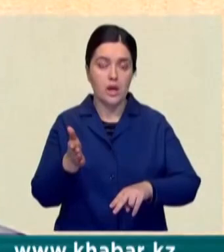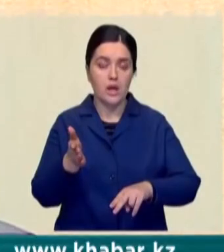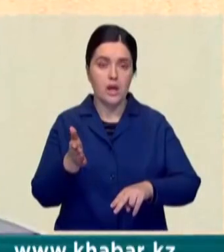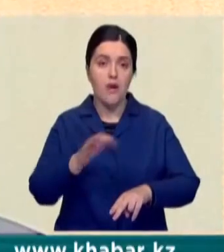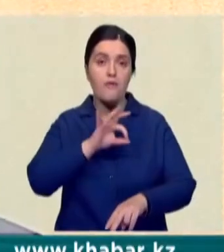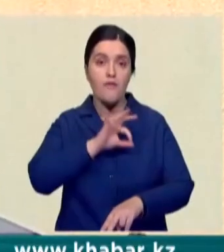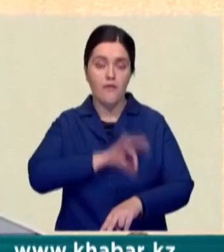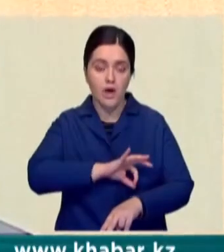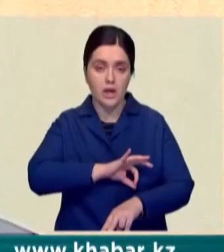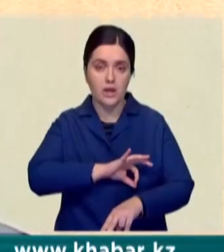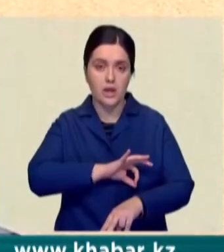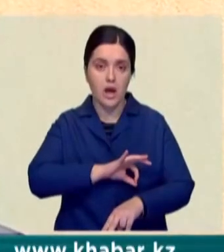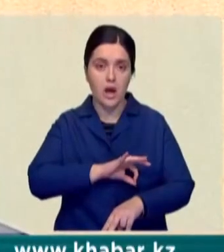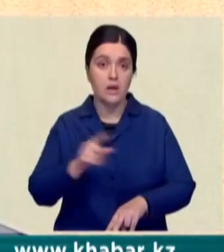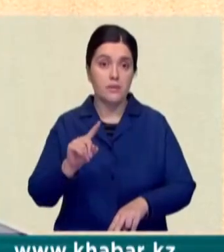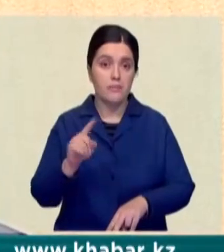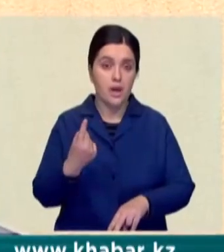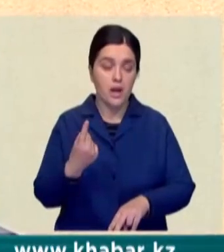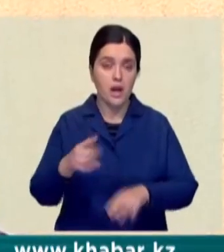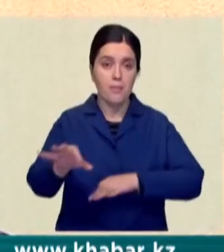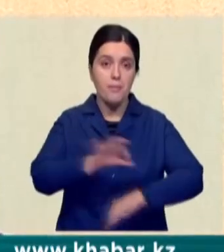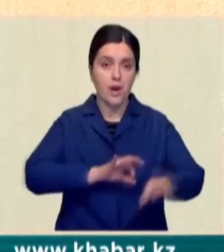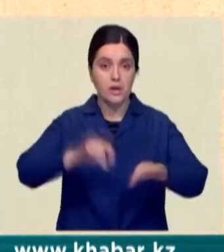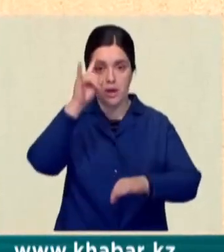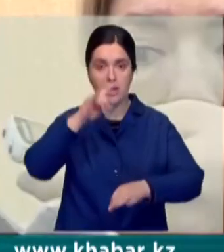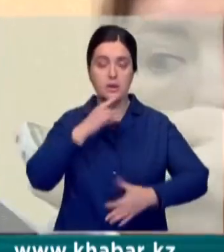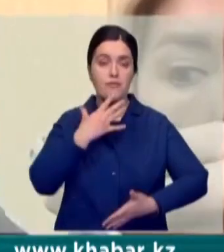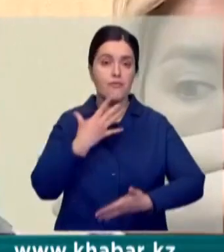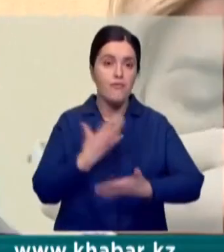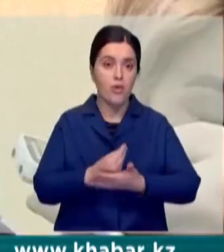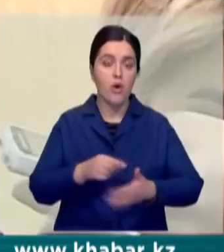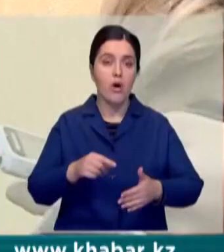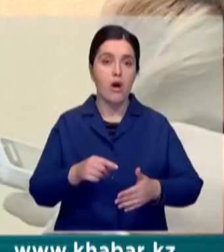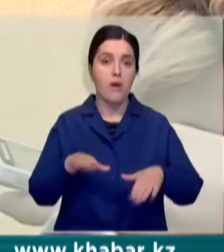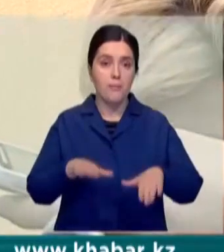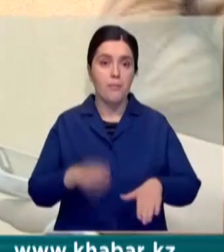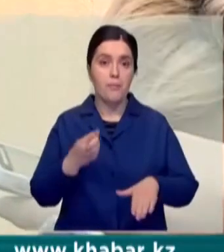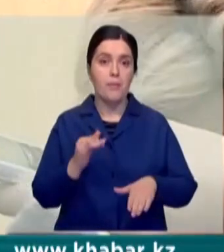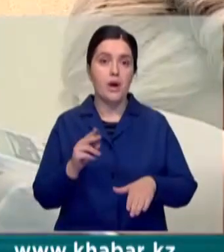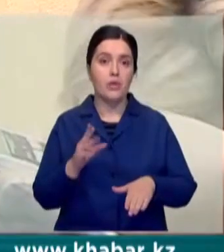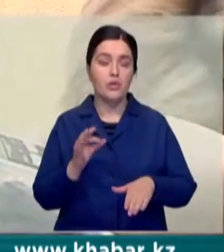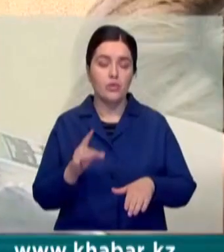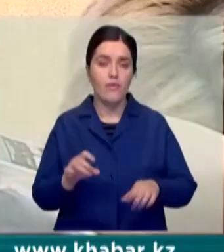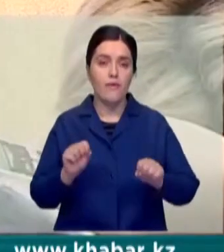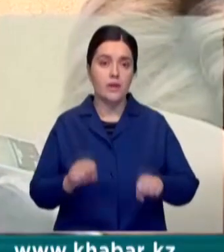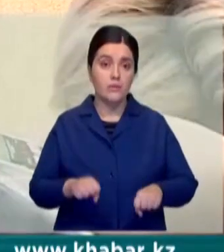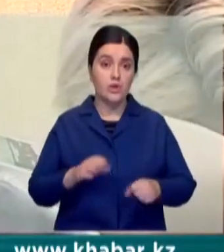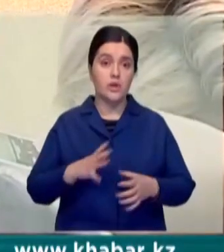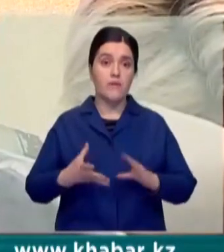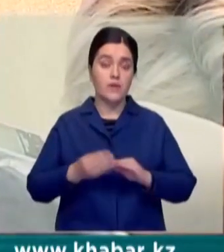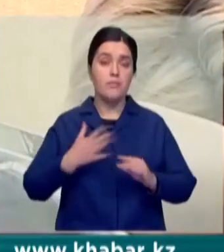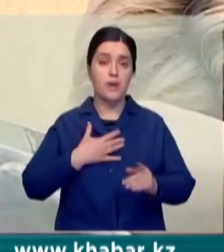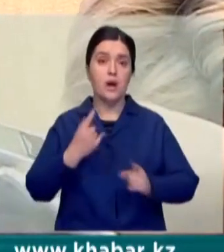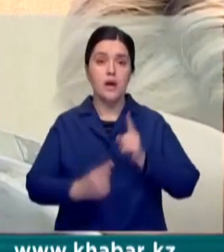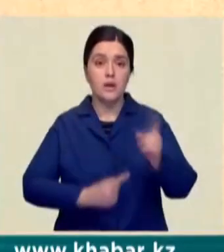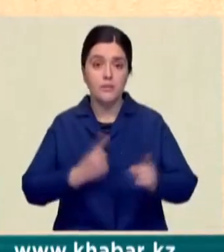выгоде от данного проекта, это первый проект казахстанский на Байконуре. Это возможность в целом нашей космической